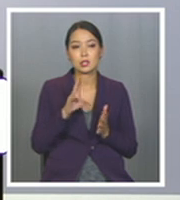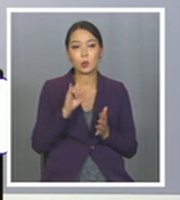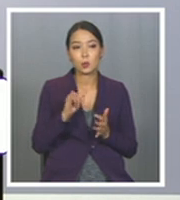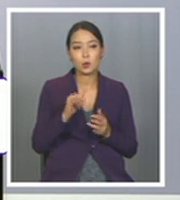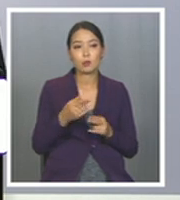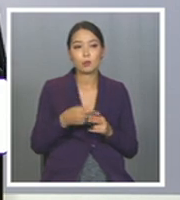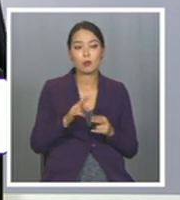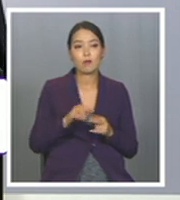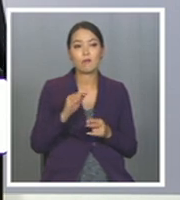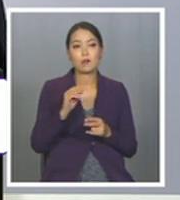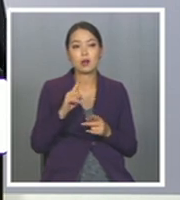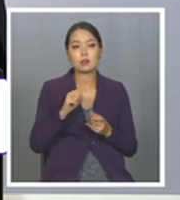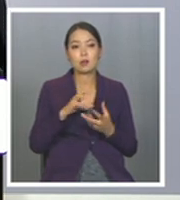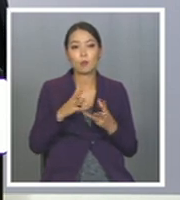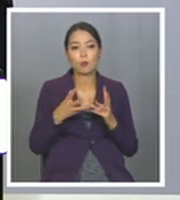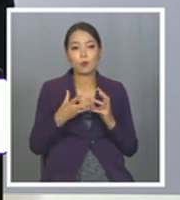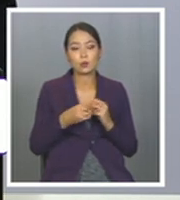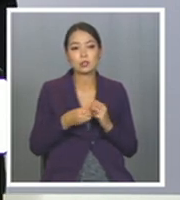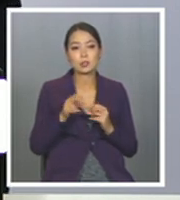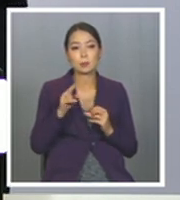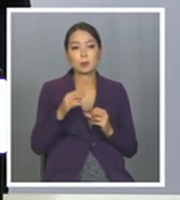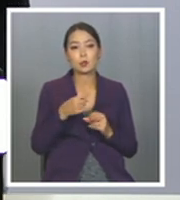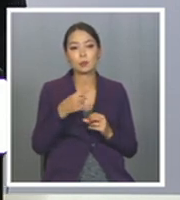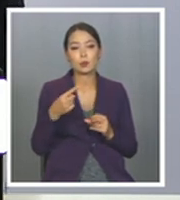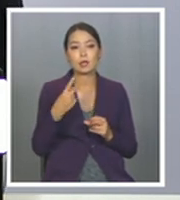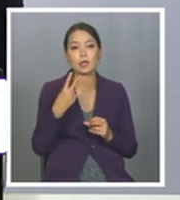фаза бойынша пи бөлінген 2 радианға